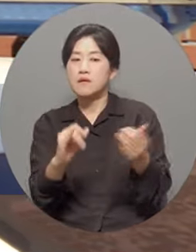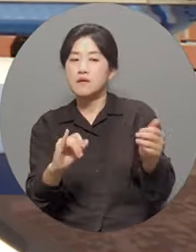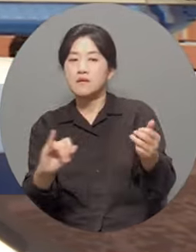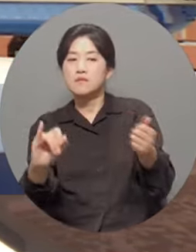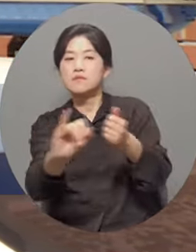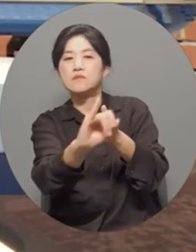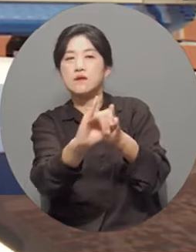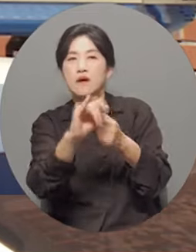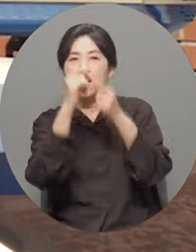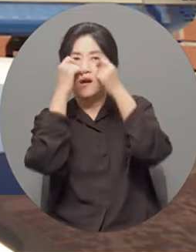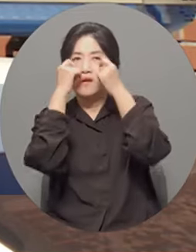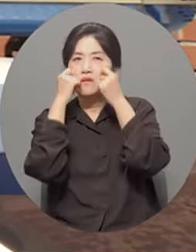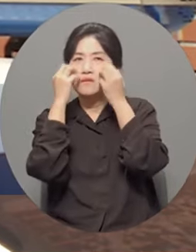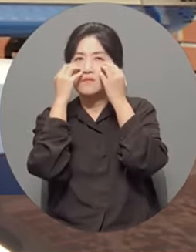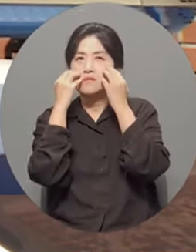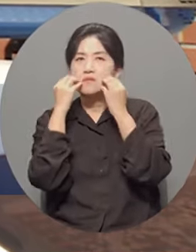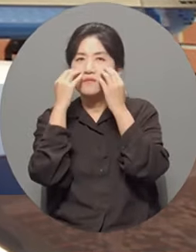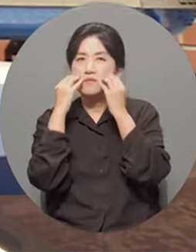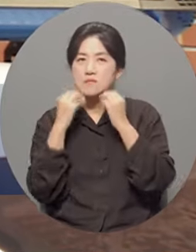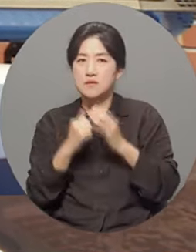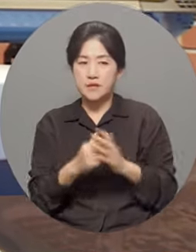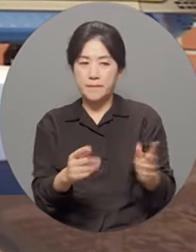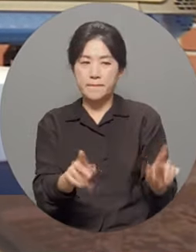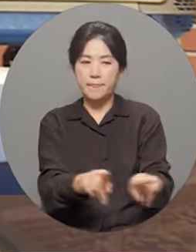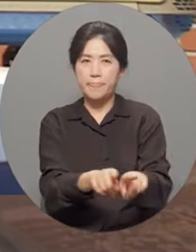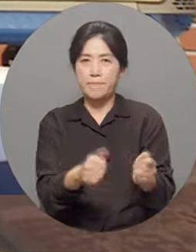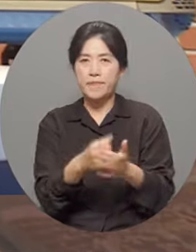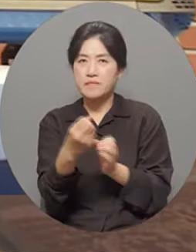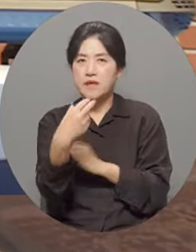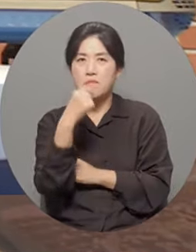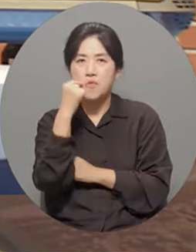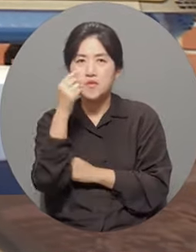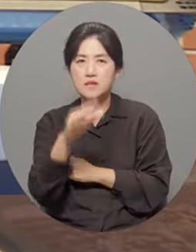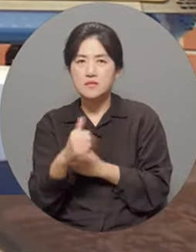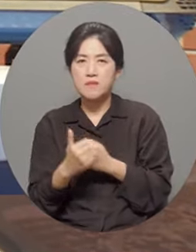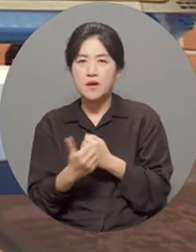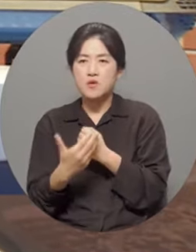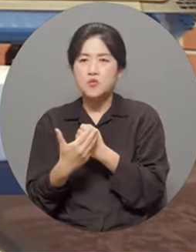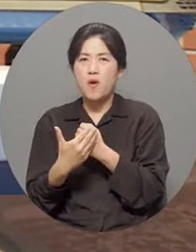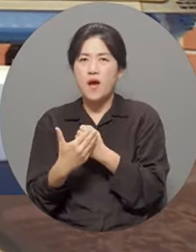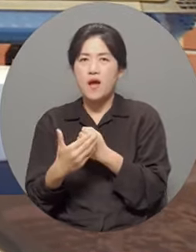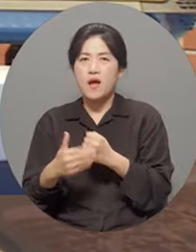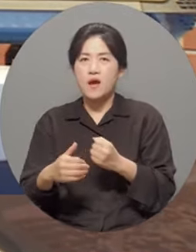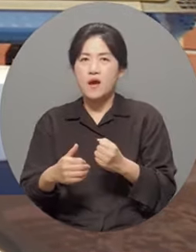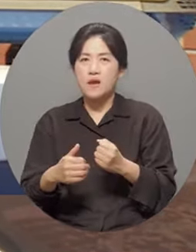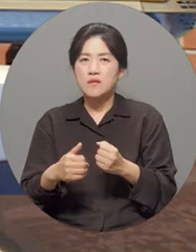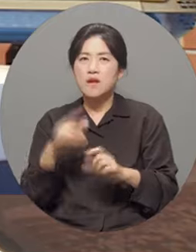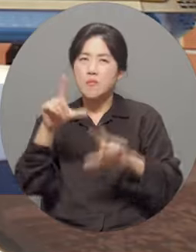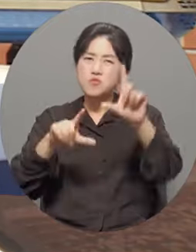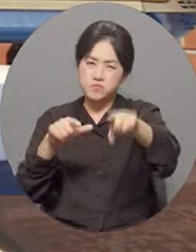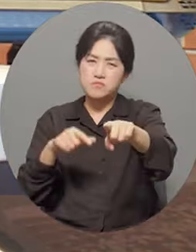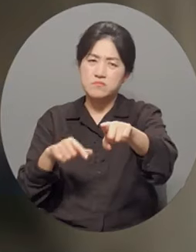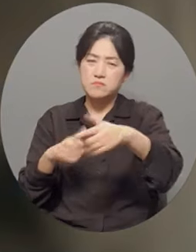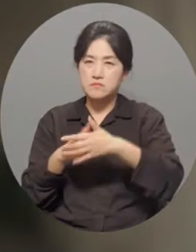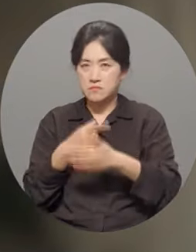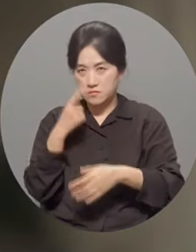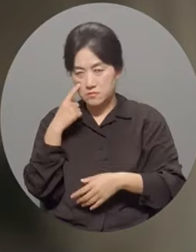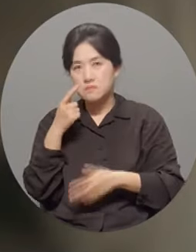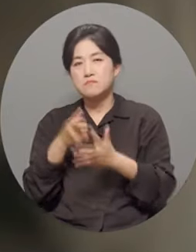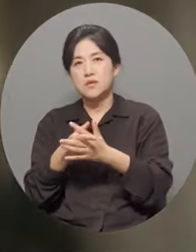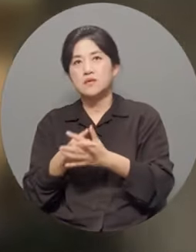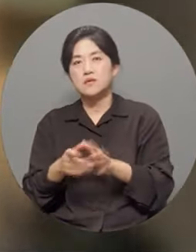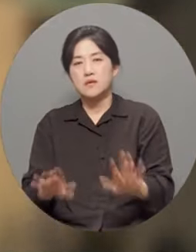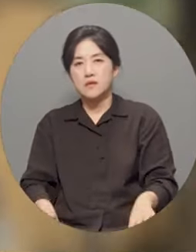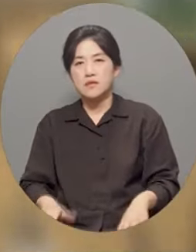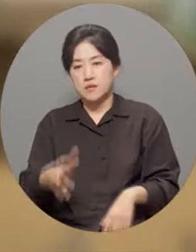뒤에서 울면서 같이 있으니까 대답은 못하지만 도와달라고 이제 하는 게 느껴졌어요.